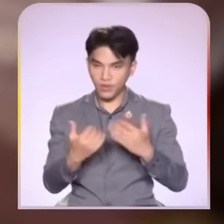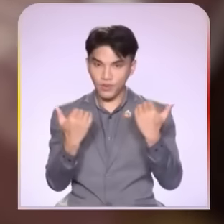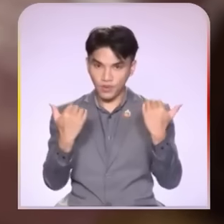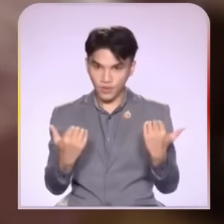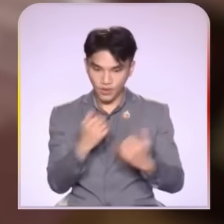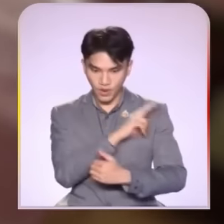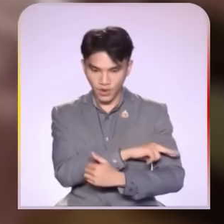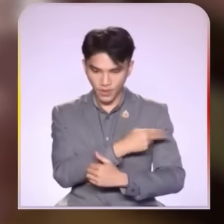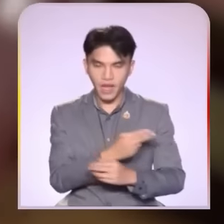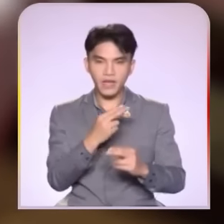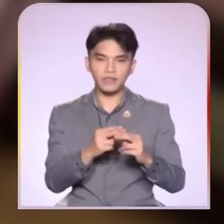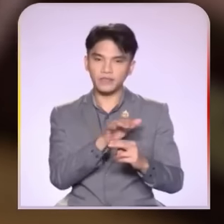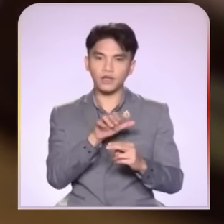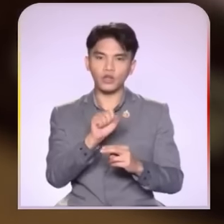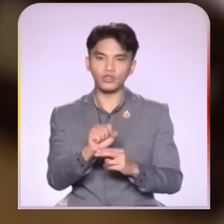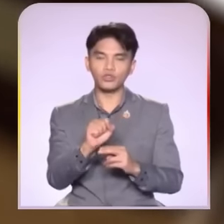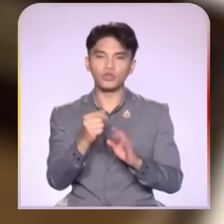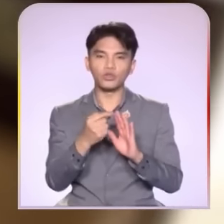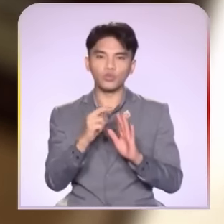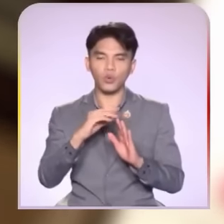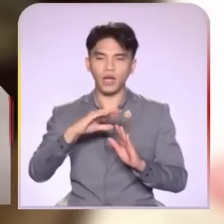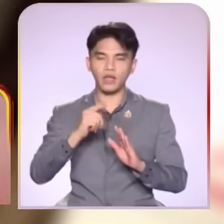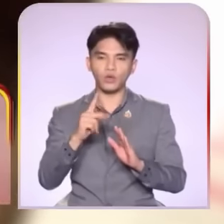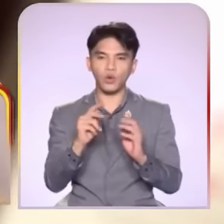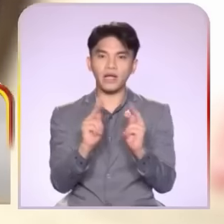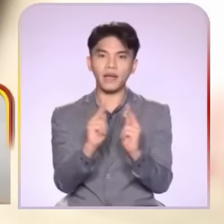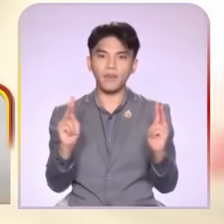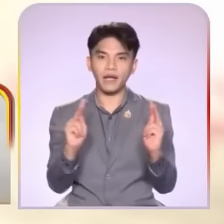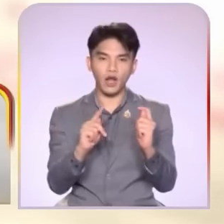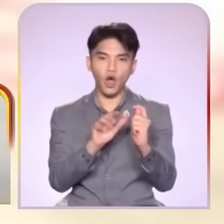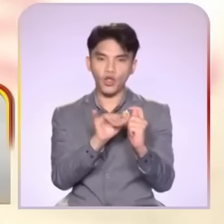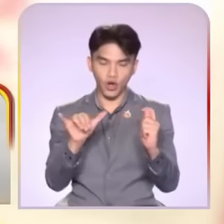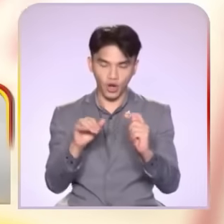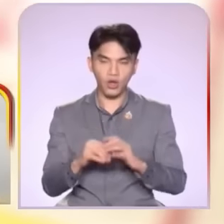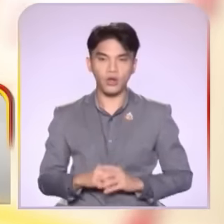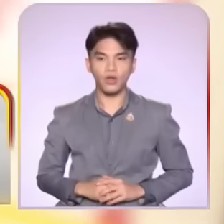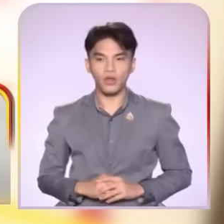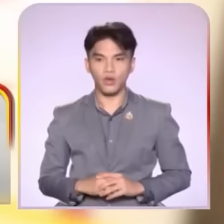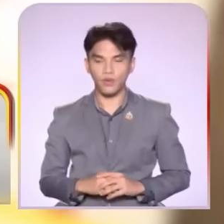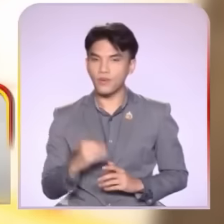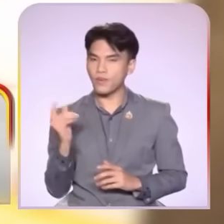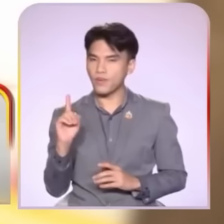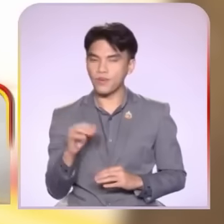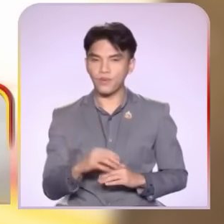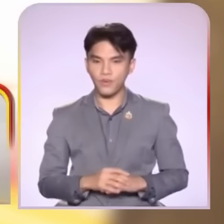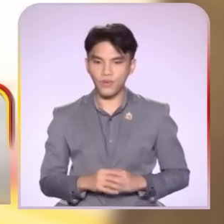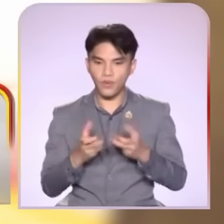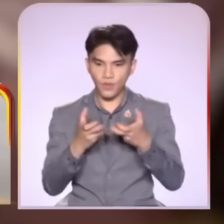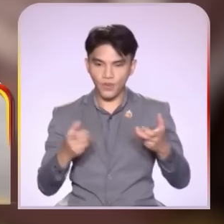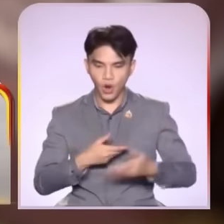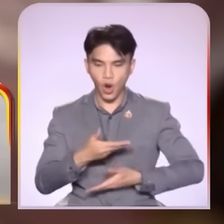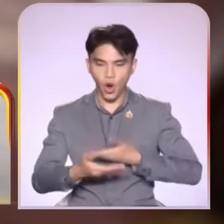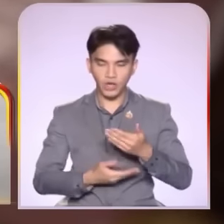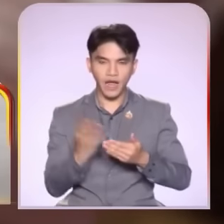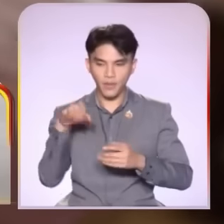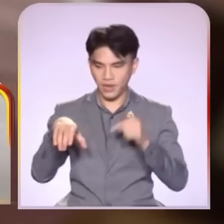านของนายแพทย์สุรโชคต่างวิวัฒน์ท่านเป็นเลขาธิการคณะกรรมการอาหารและยาหรืออย.นี่แหละค่ะก็ออกมาบอกว่าผลิตภัณฑ์